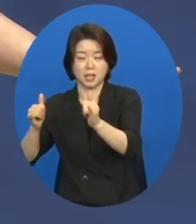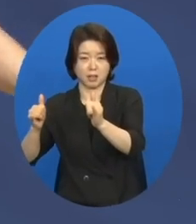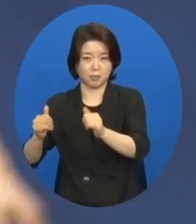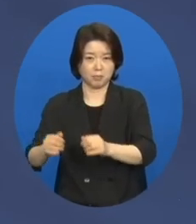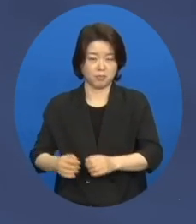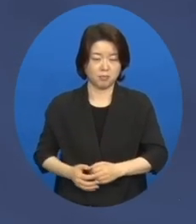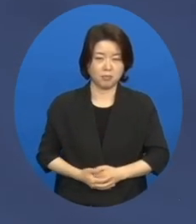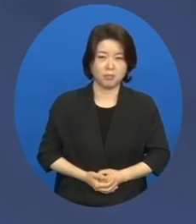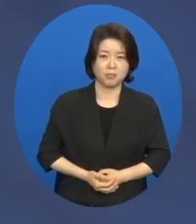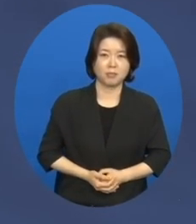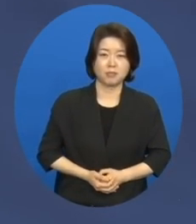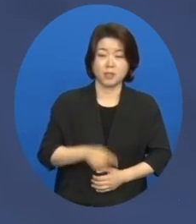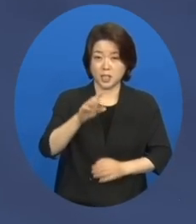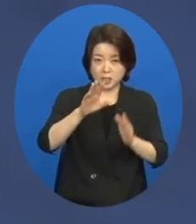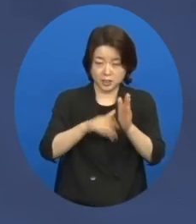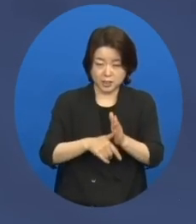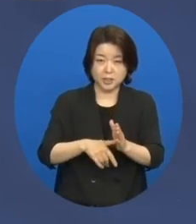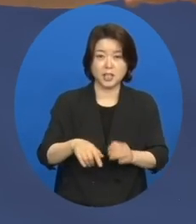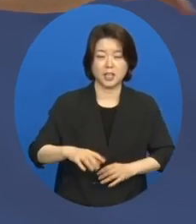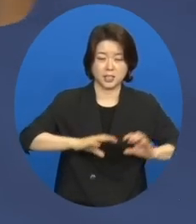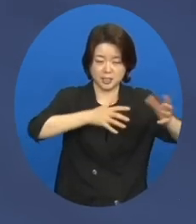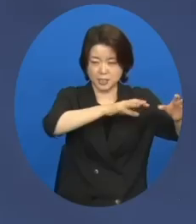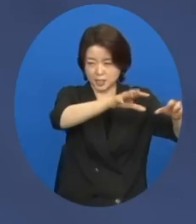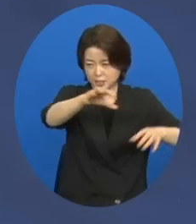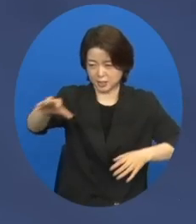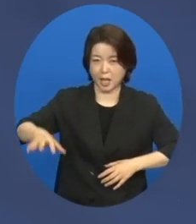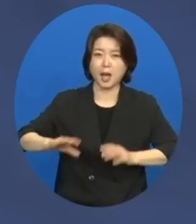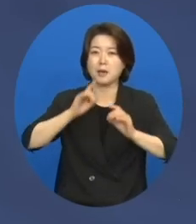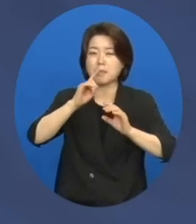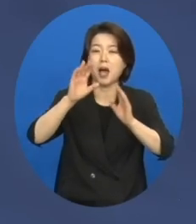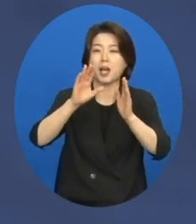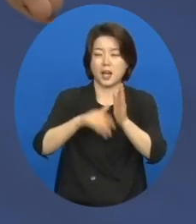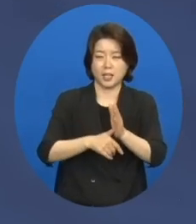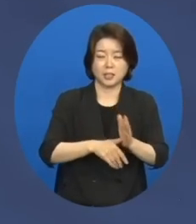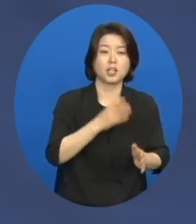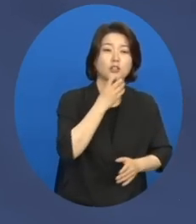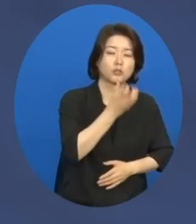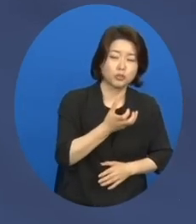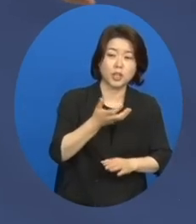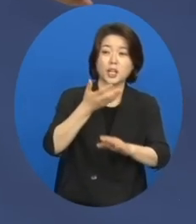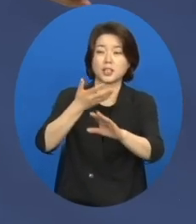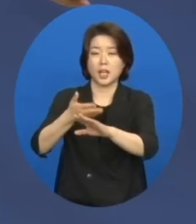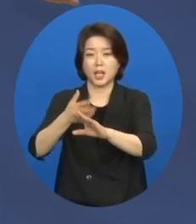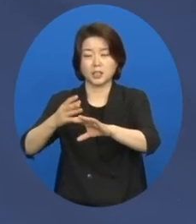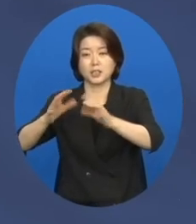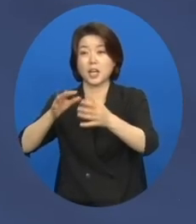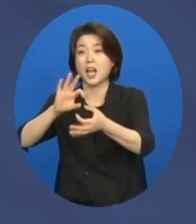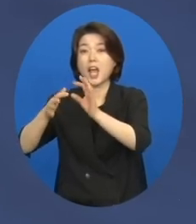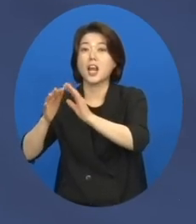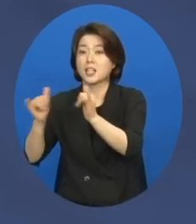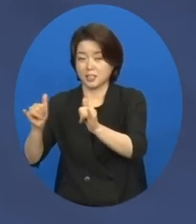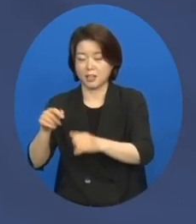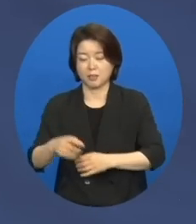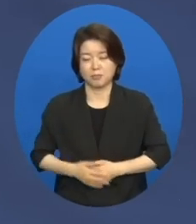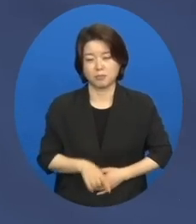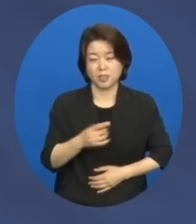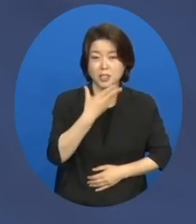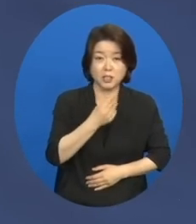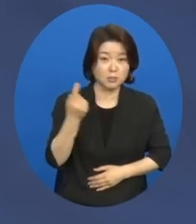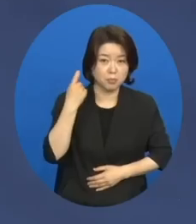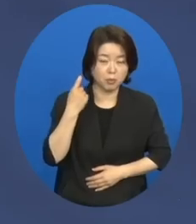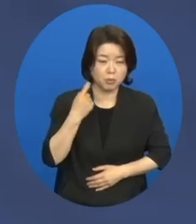헬라인에게로다. 그때 당시 세계 전부를 말할 때 유대인과 이방인, 헬라인을 이렇게 얘기하는데, 이 복음을